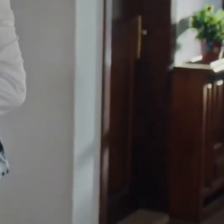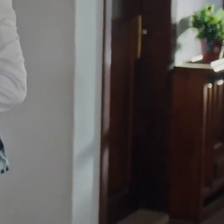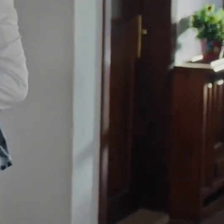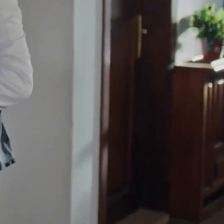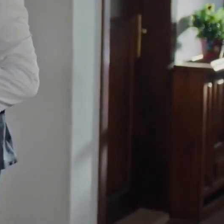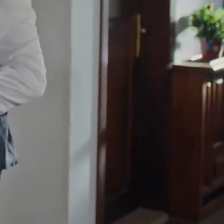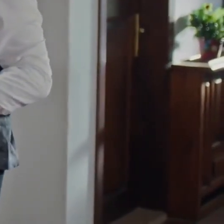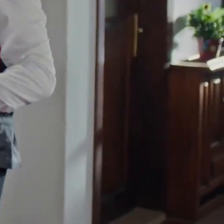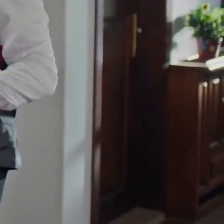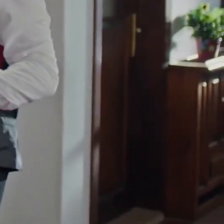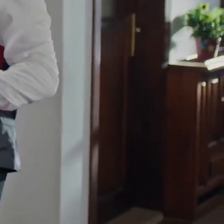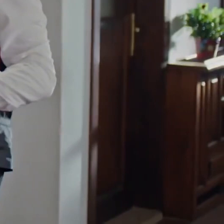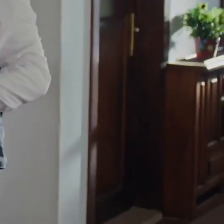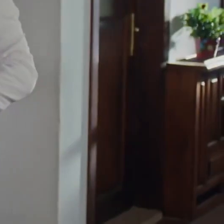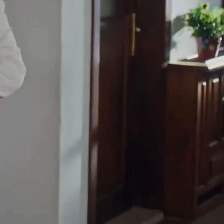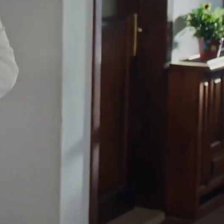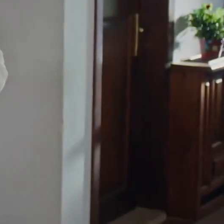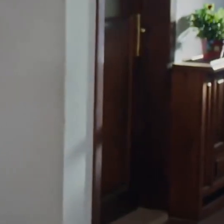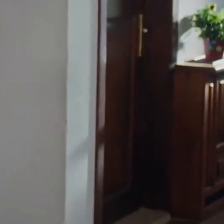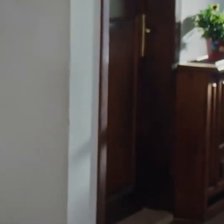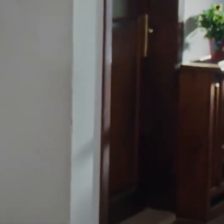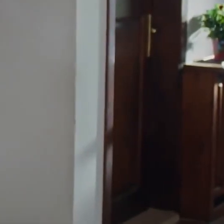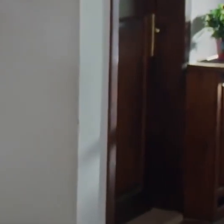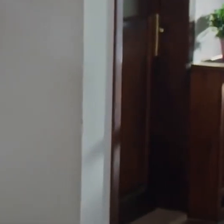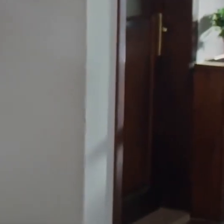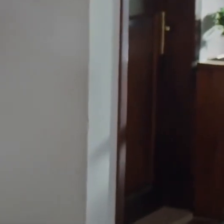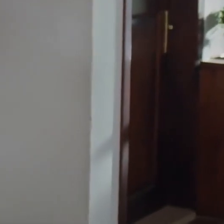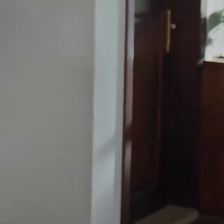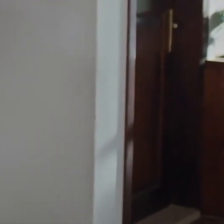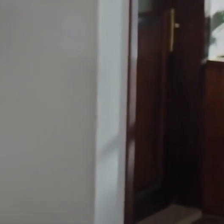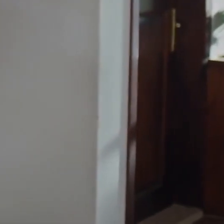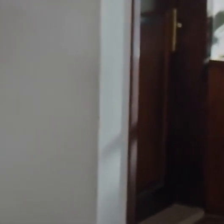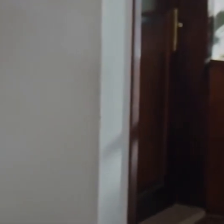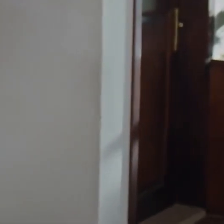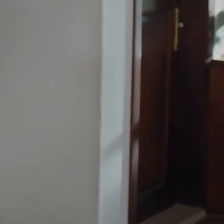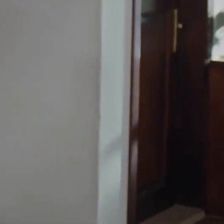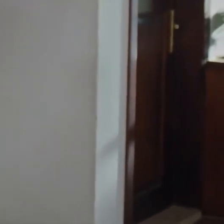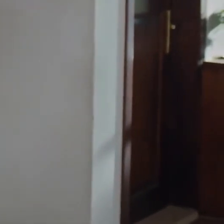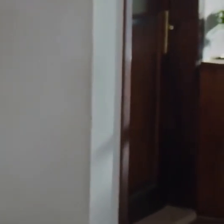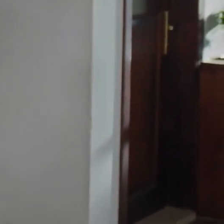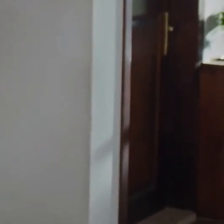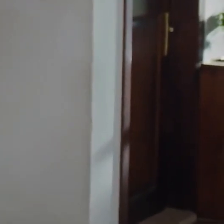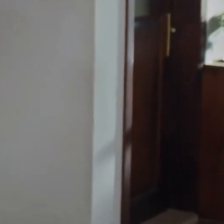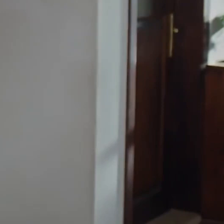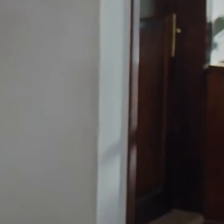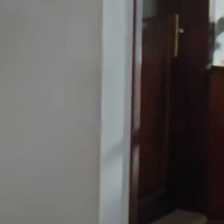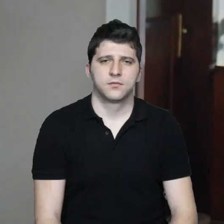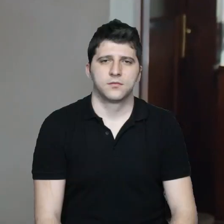çıktı, üst kata çıkıyor. İsmail arkasından üst bedenini arkaya eğdi, ona bakıp hemen cep telefonunu çıkararak arama yaptı.